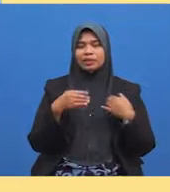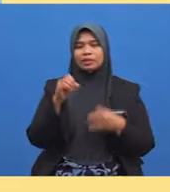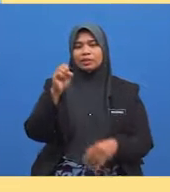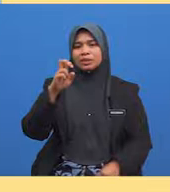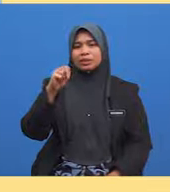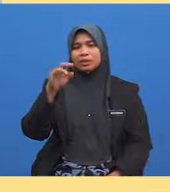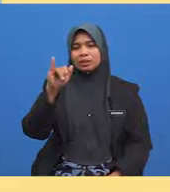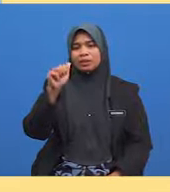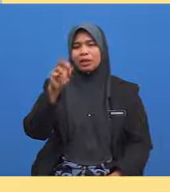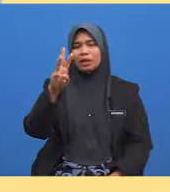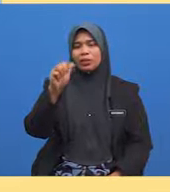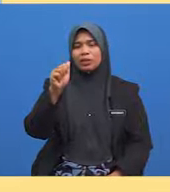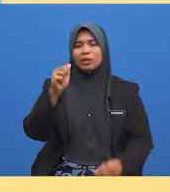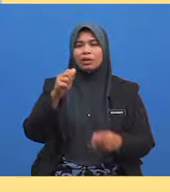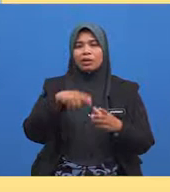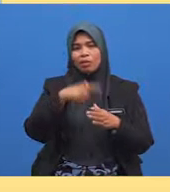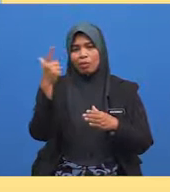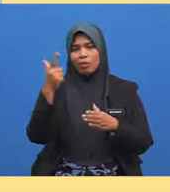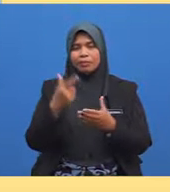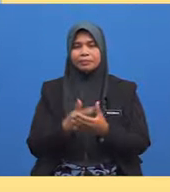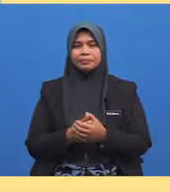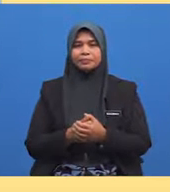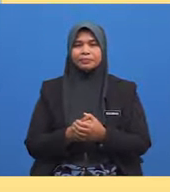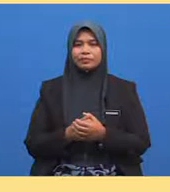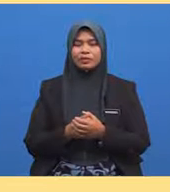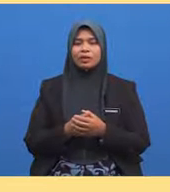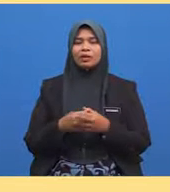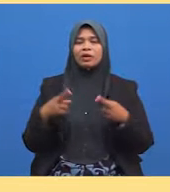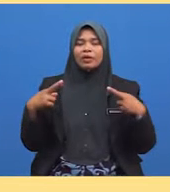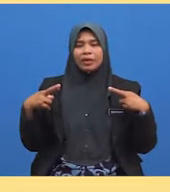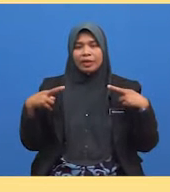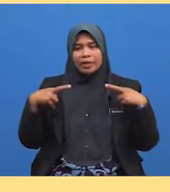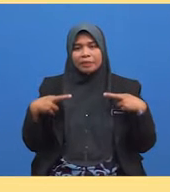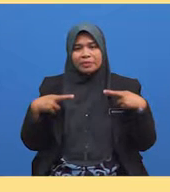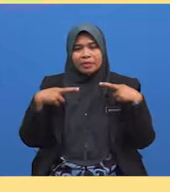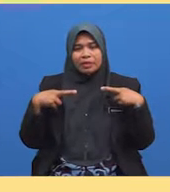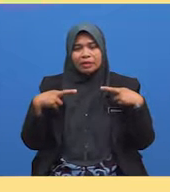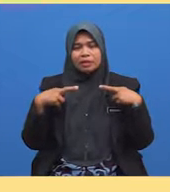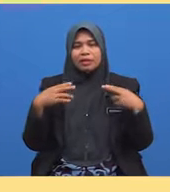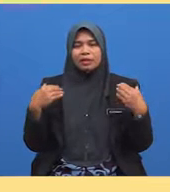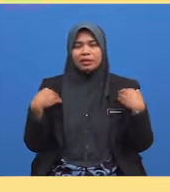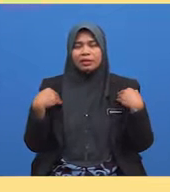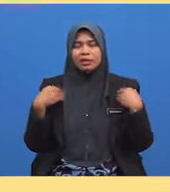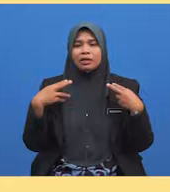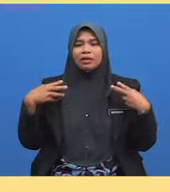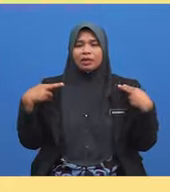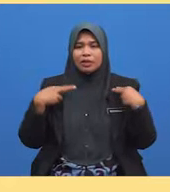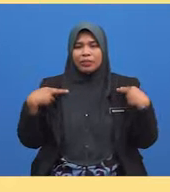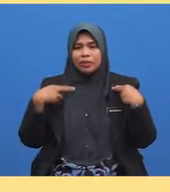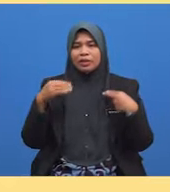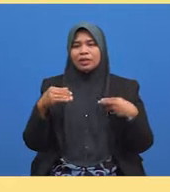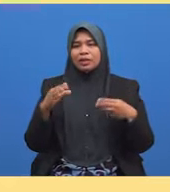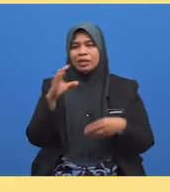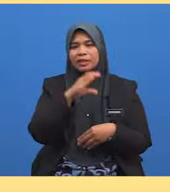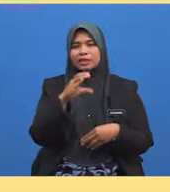melakukan persediaan luar. Mnemonik yang terakhir iaitu kumpulan haiwan reptilia. Reptilia ialah haiwan yang